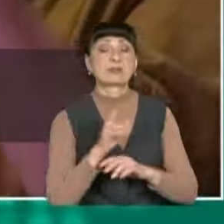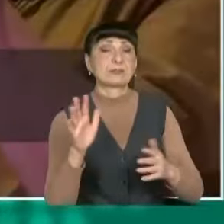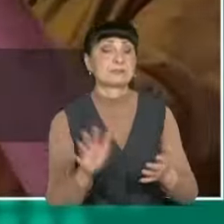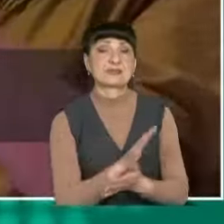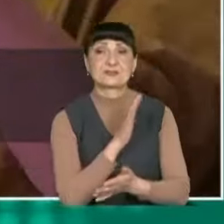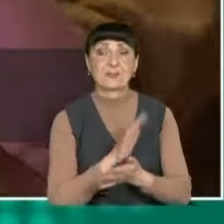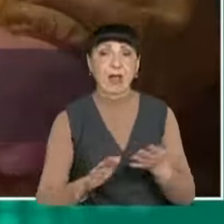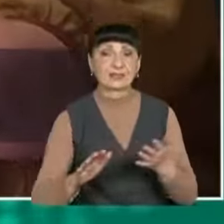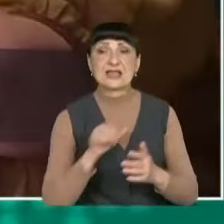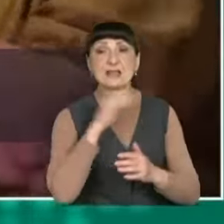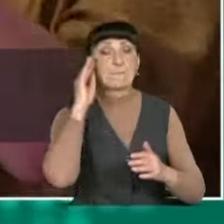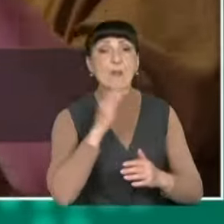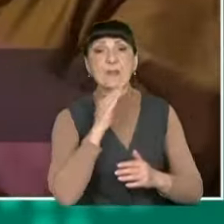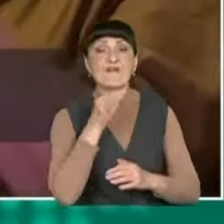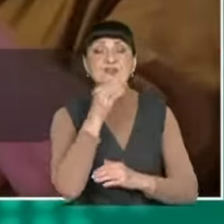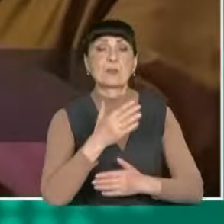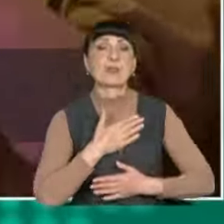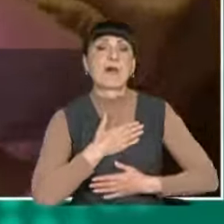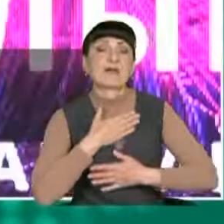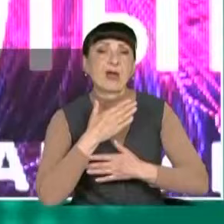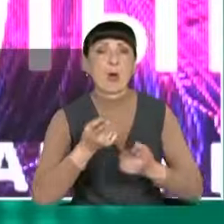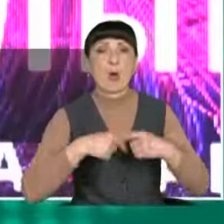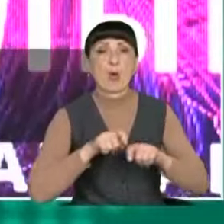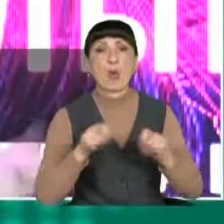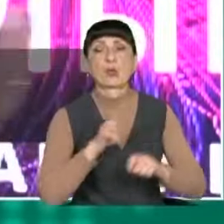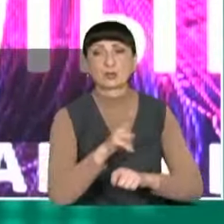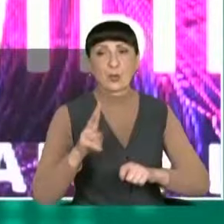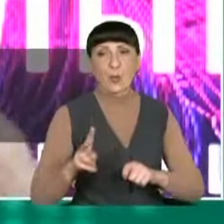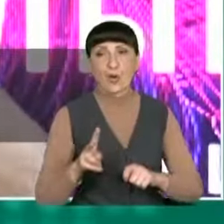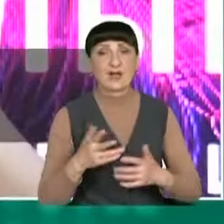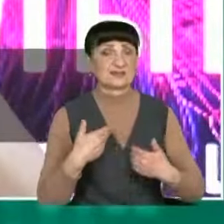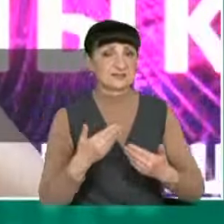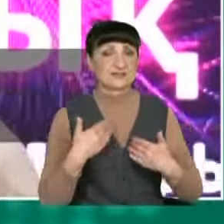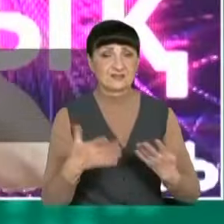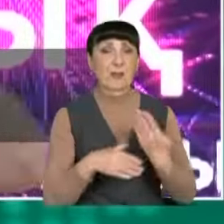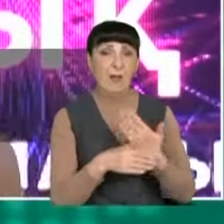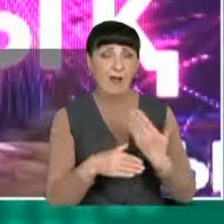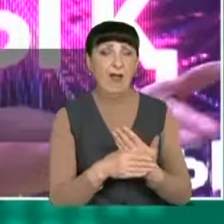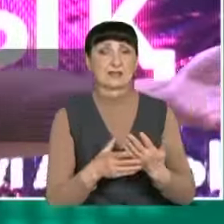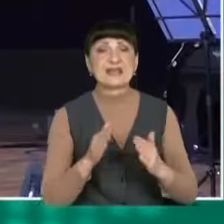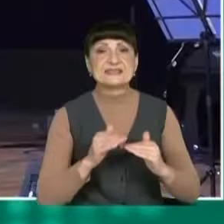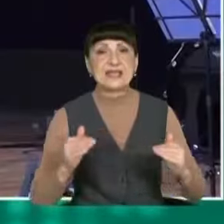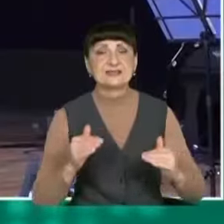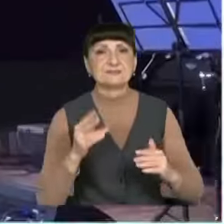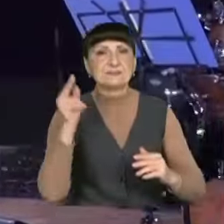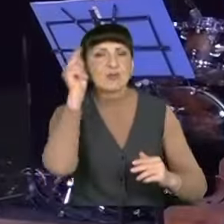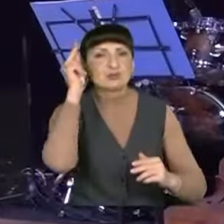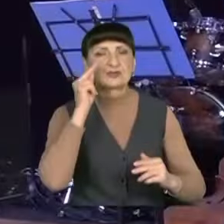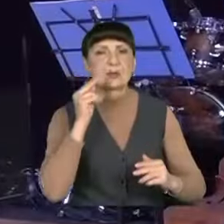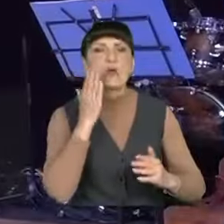бесплатным. Сами родители выразили благодарность организаторам, так как такие инициативы помогают приобщать детей к искусству.